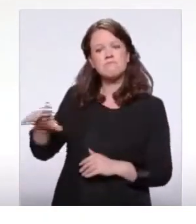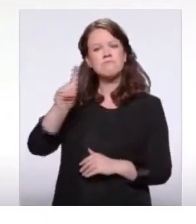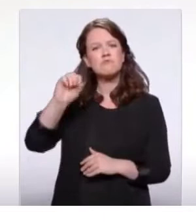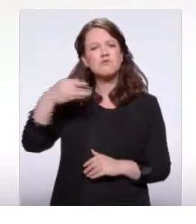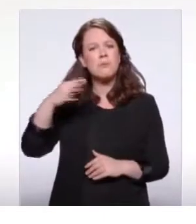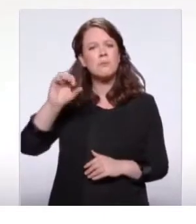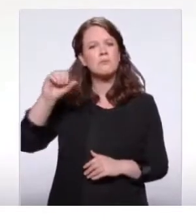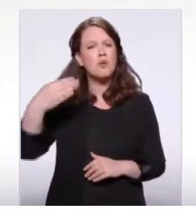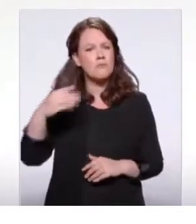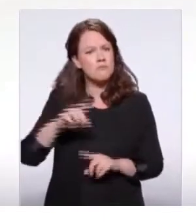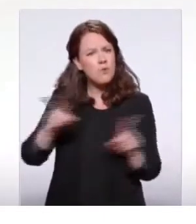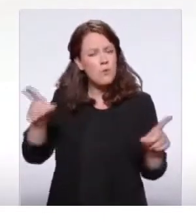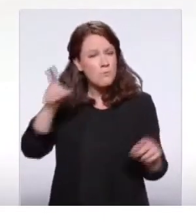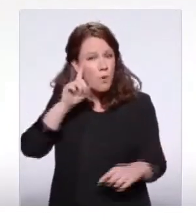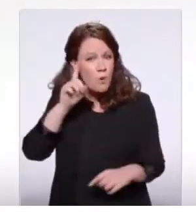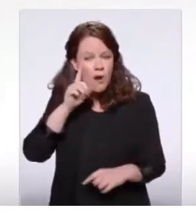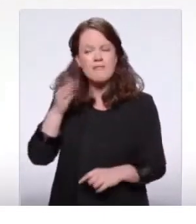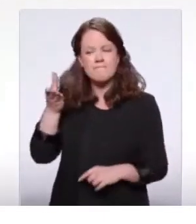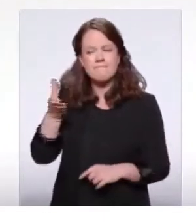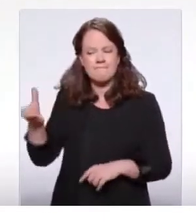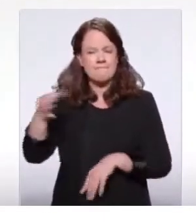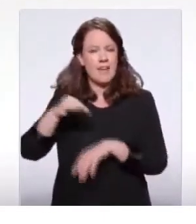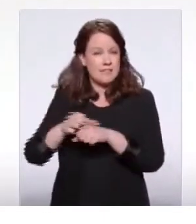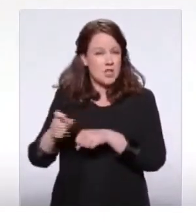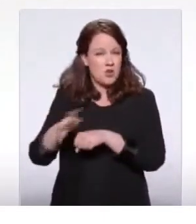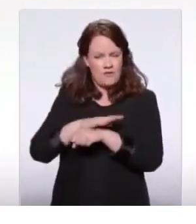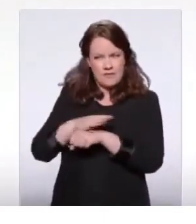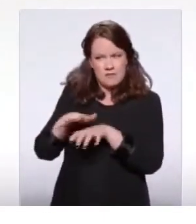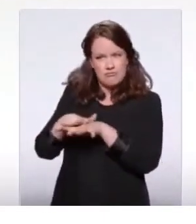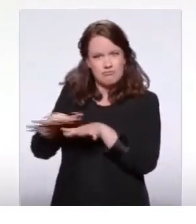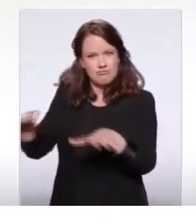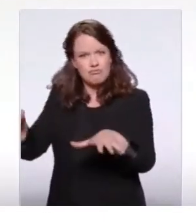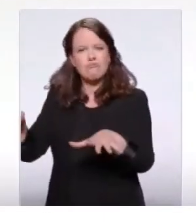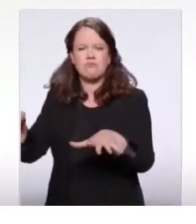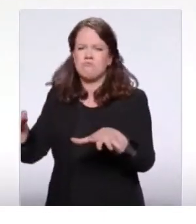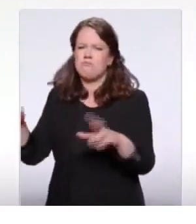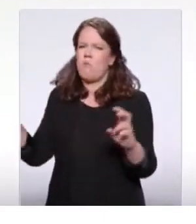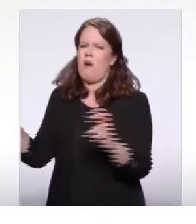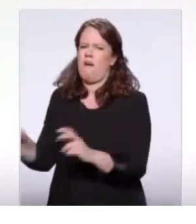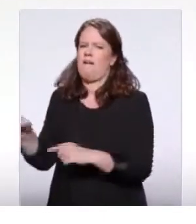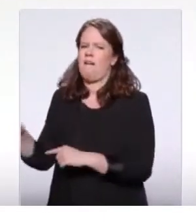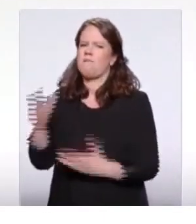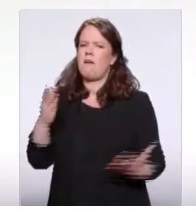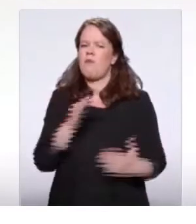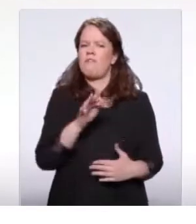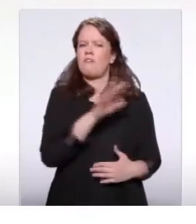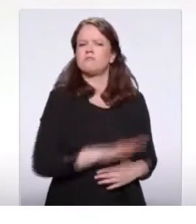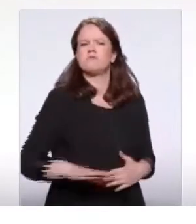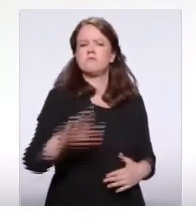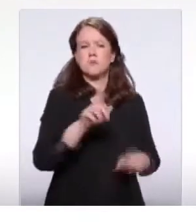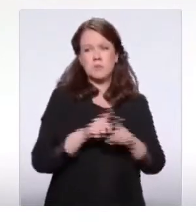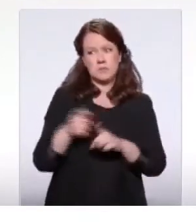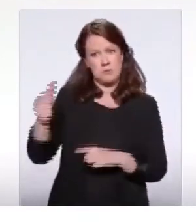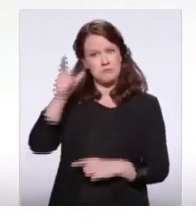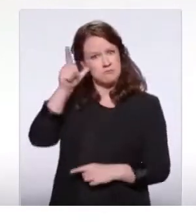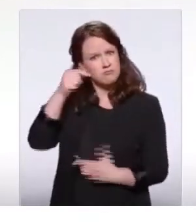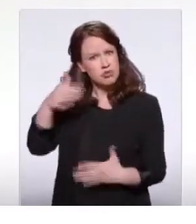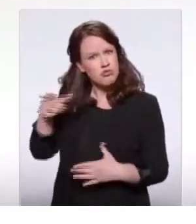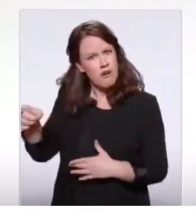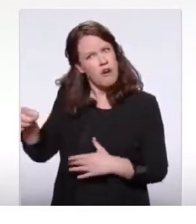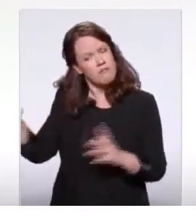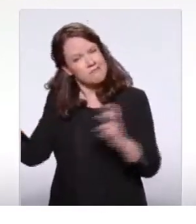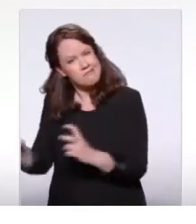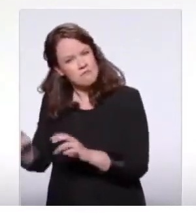et territoires qui d'ailleurs, pour certains, ont fait de très gros efforts il y a plusieurs semaines pour ralentir aussi le virus de leur